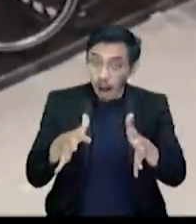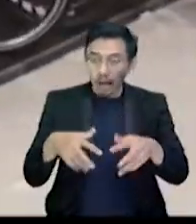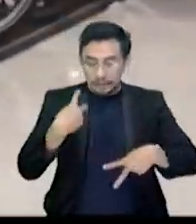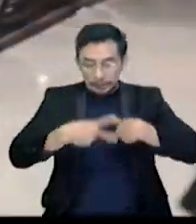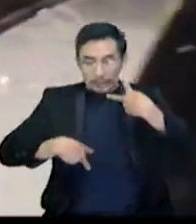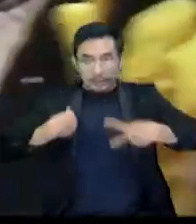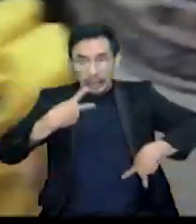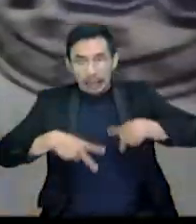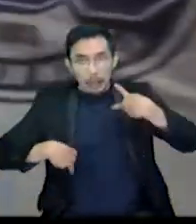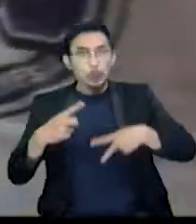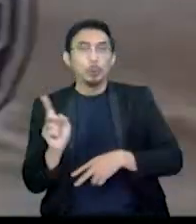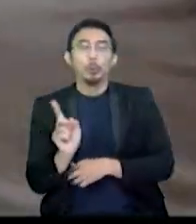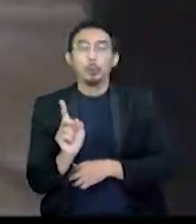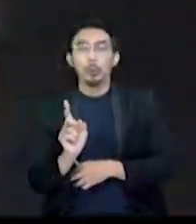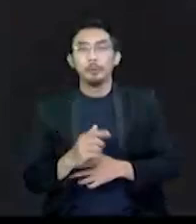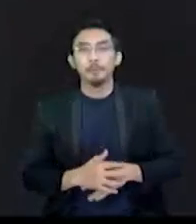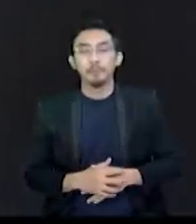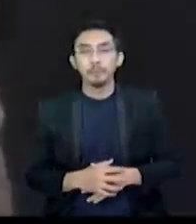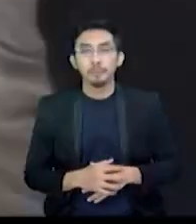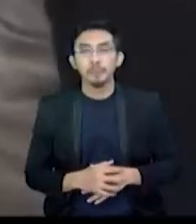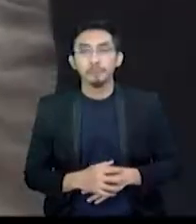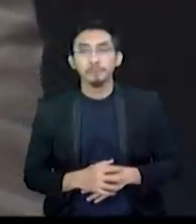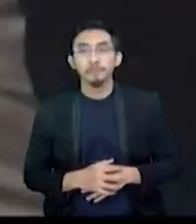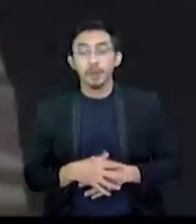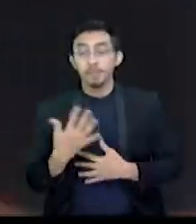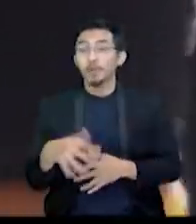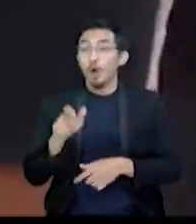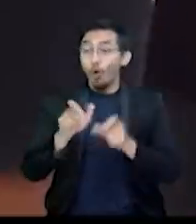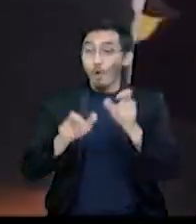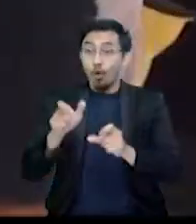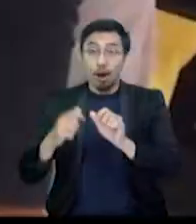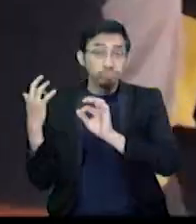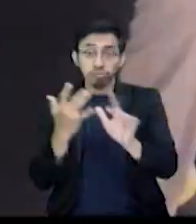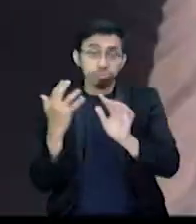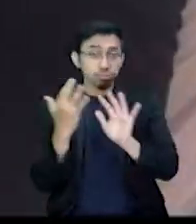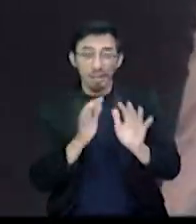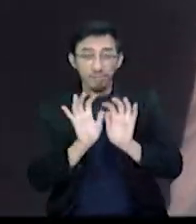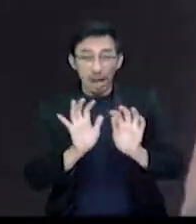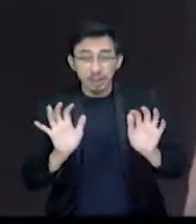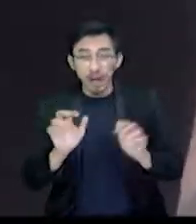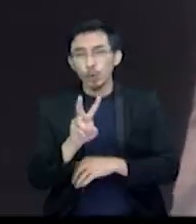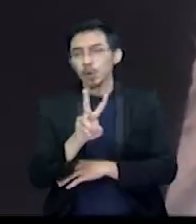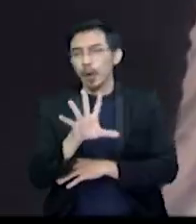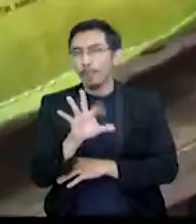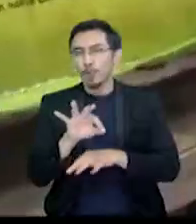membludak. Panitia harus menambah jumlah paket sembako yang disiapkan dari jumlah semula sebanyak 250 paket.